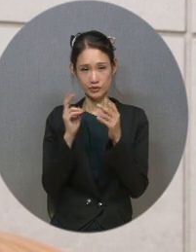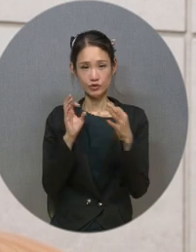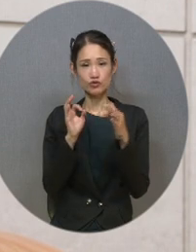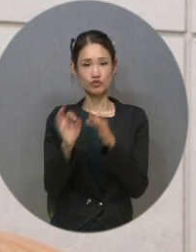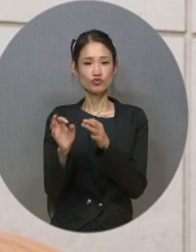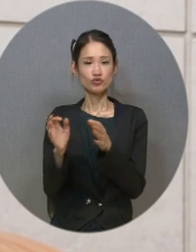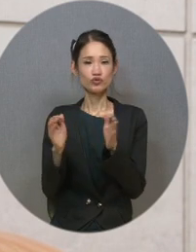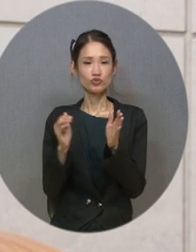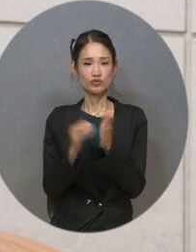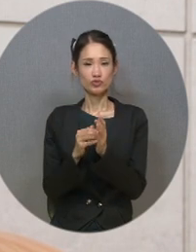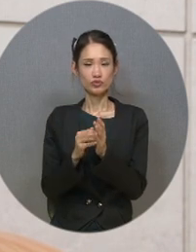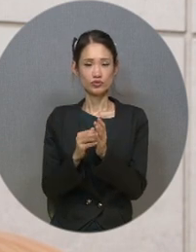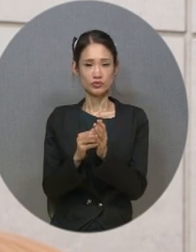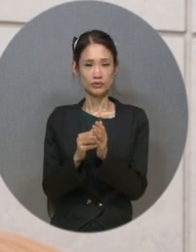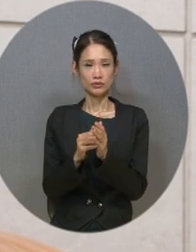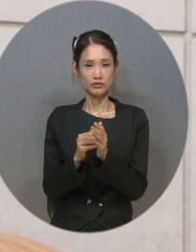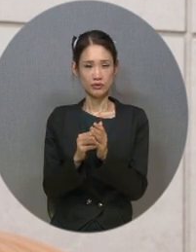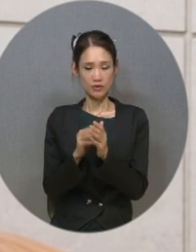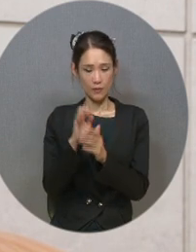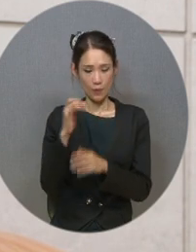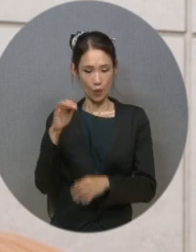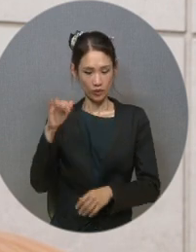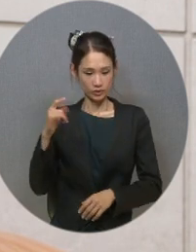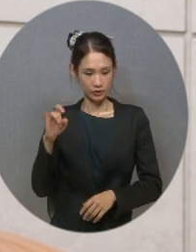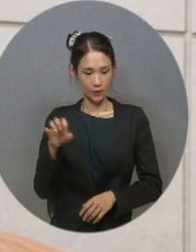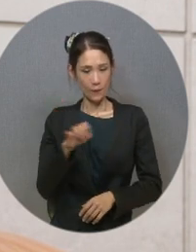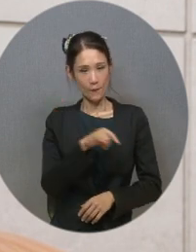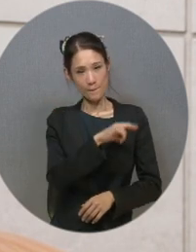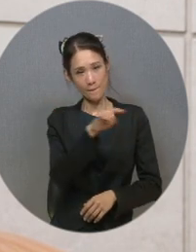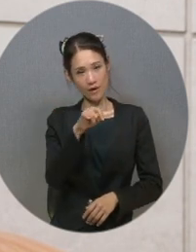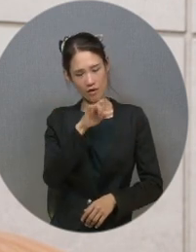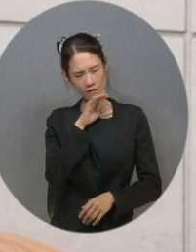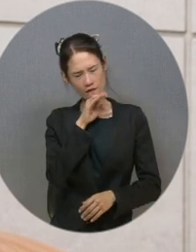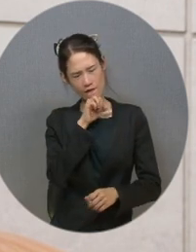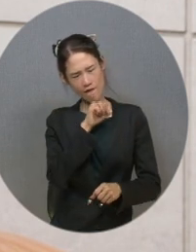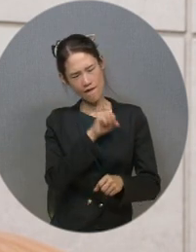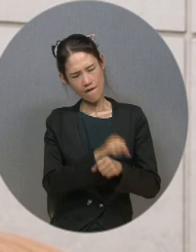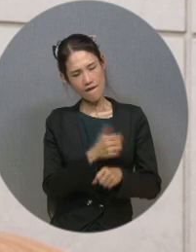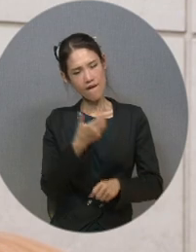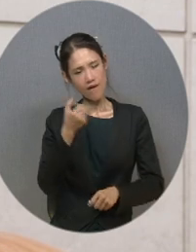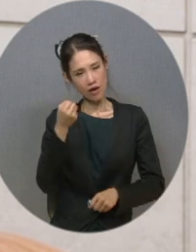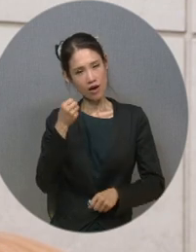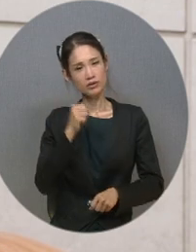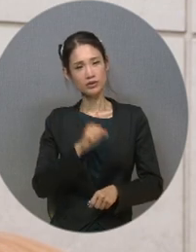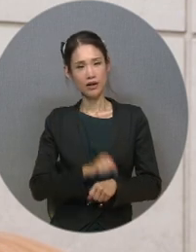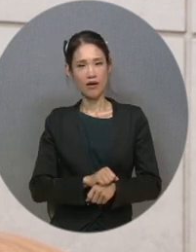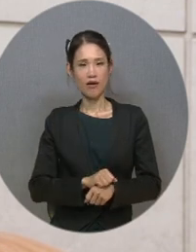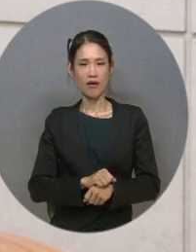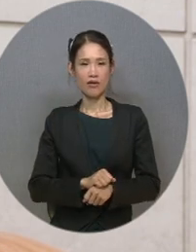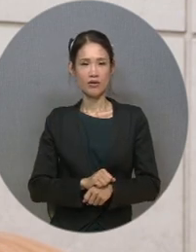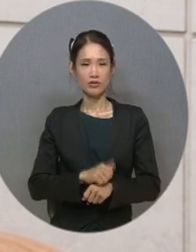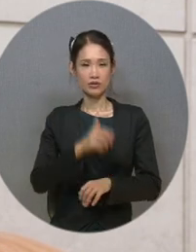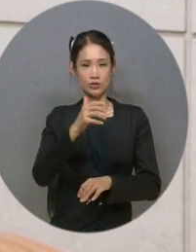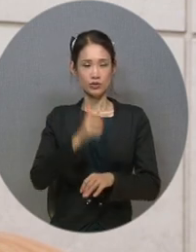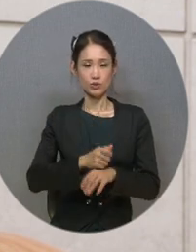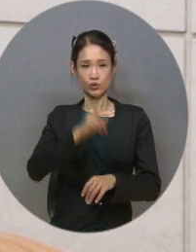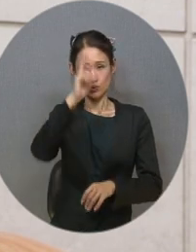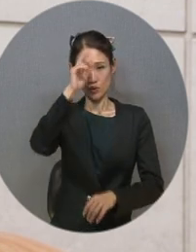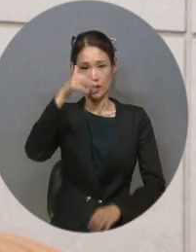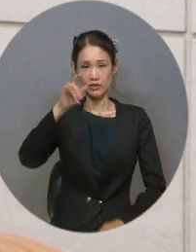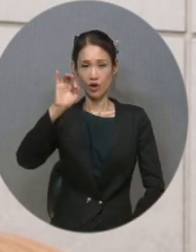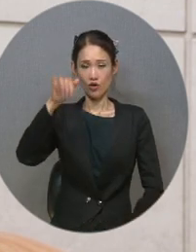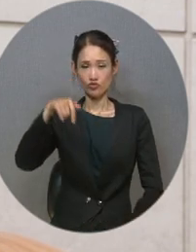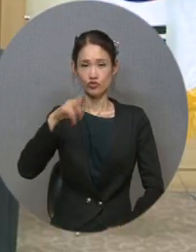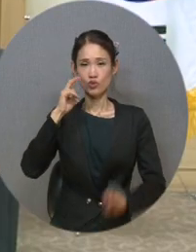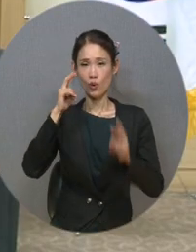저는 포스코가 정말 방향을 잘 잡았다고 생각을 하거든요. 네. 포스코 그룹의 최종 회장 표현을